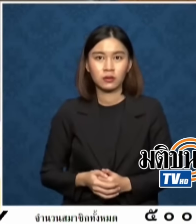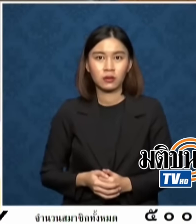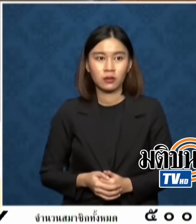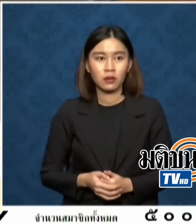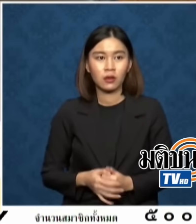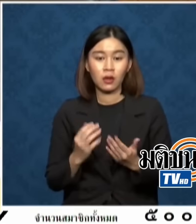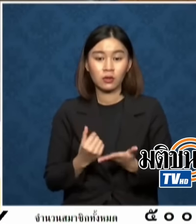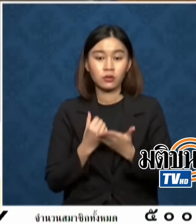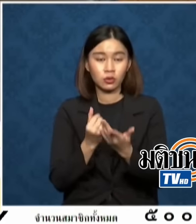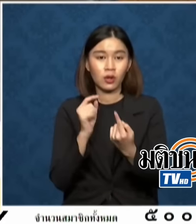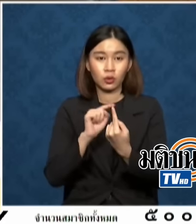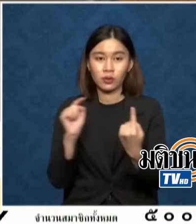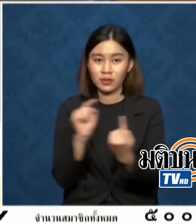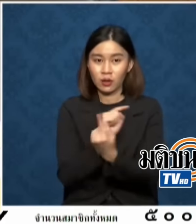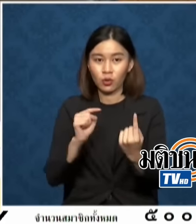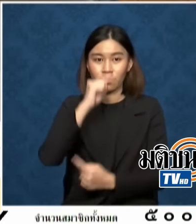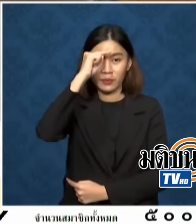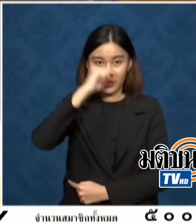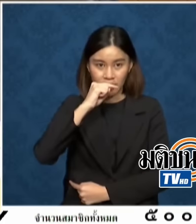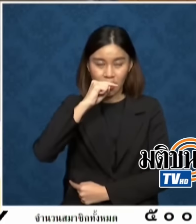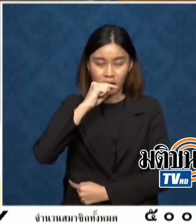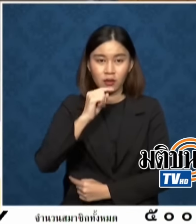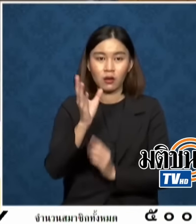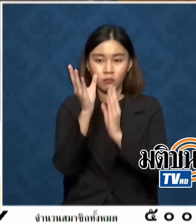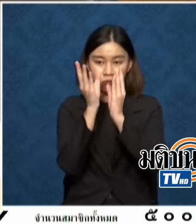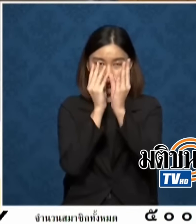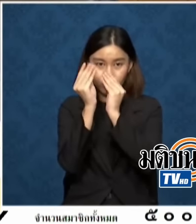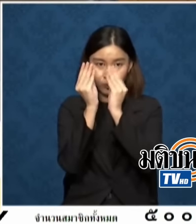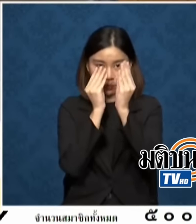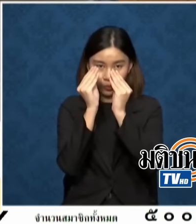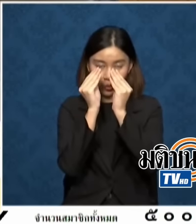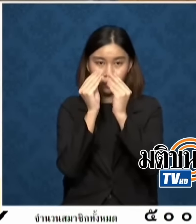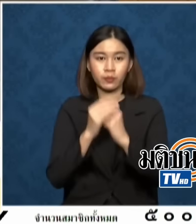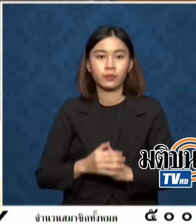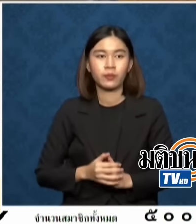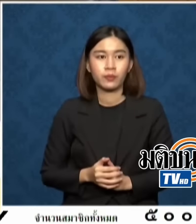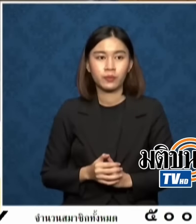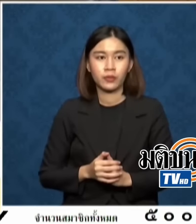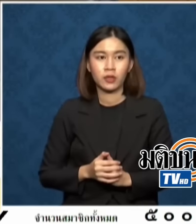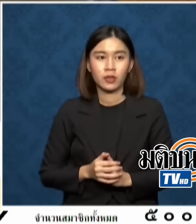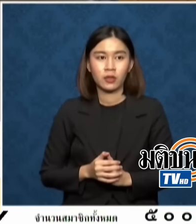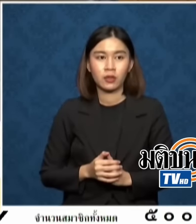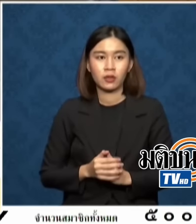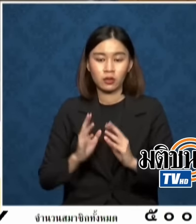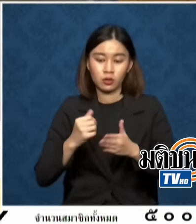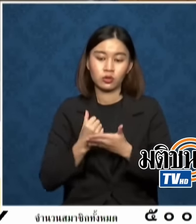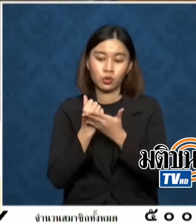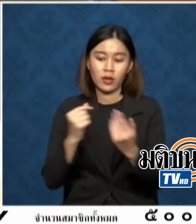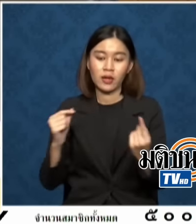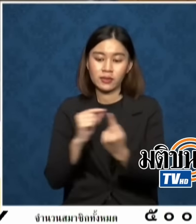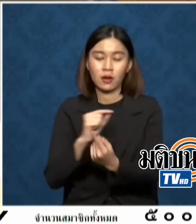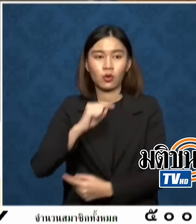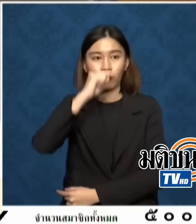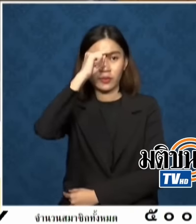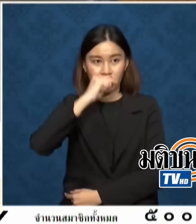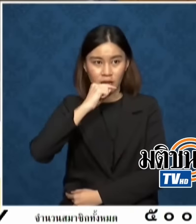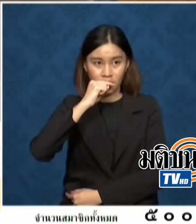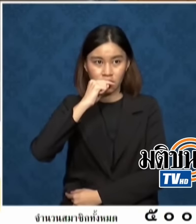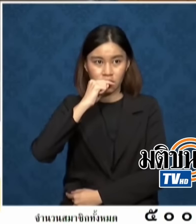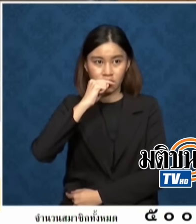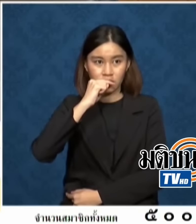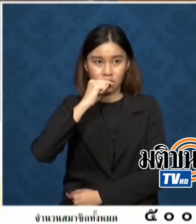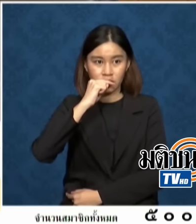ทำให้สังคมไทยได้เรียนรู้และทำให้สังคมไทย